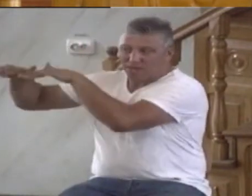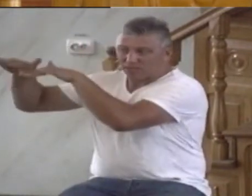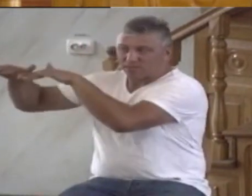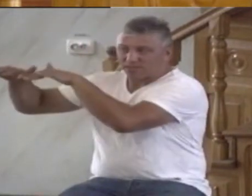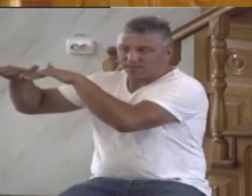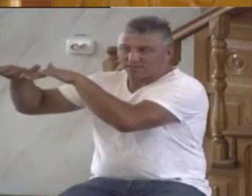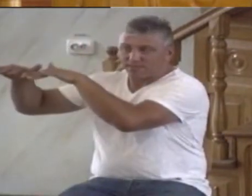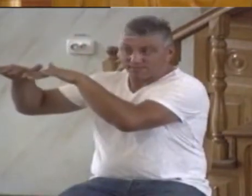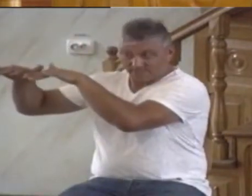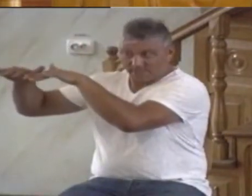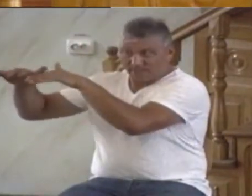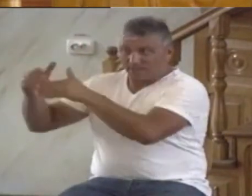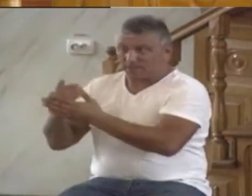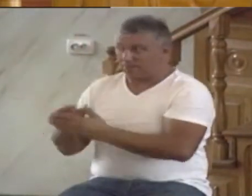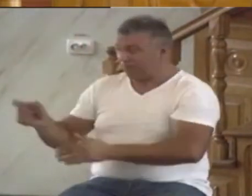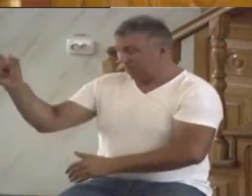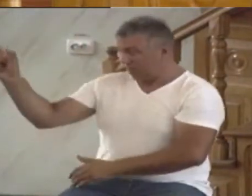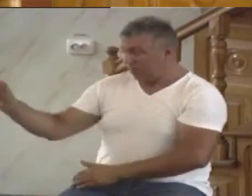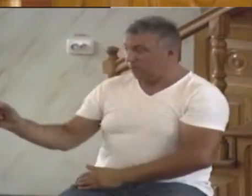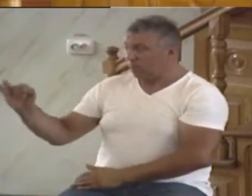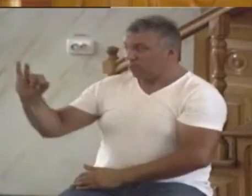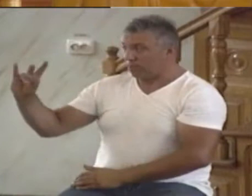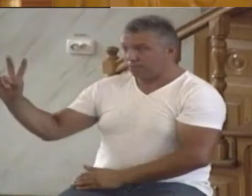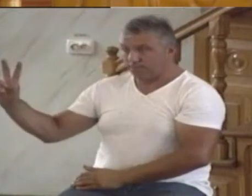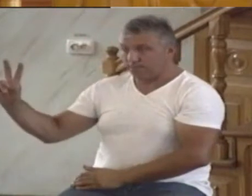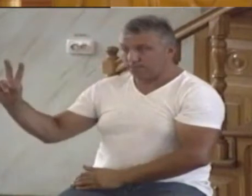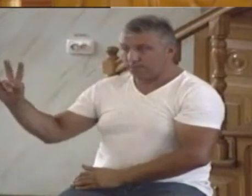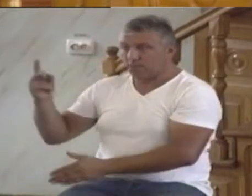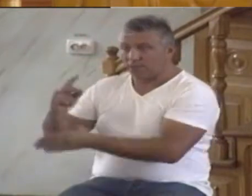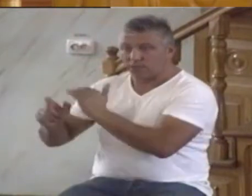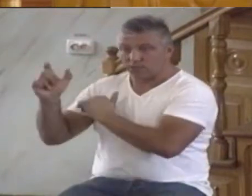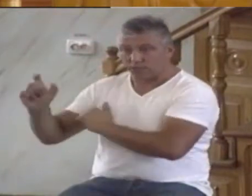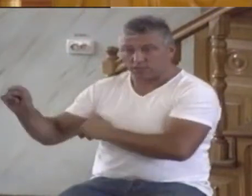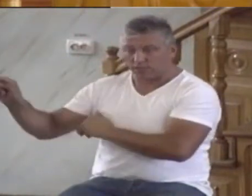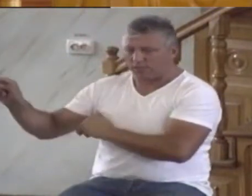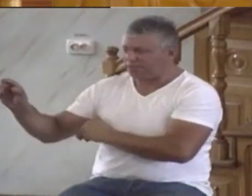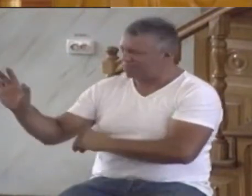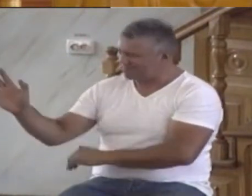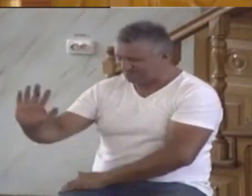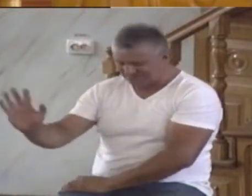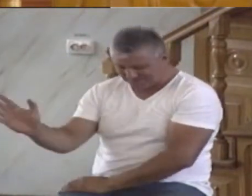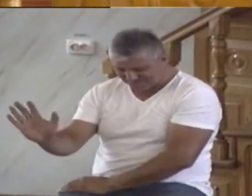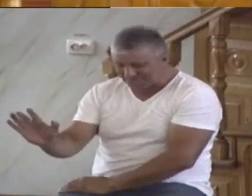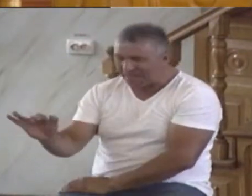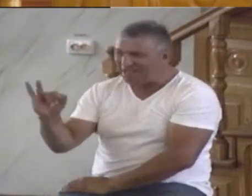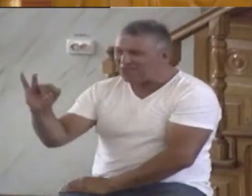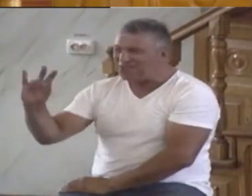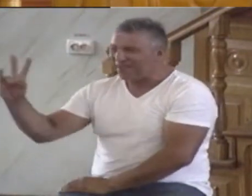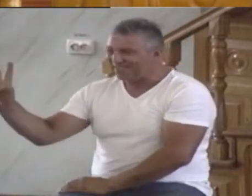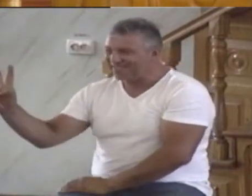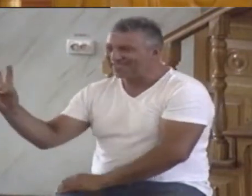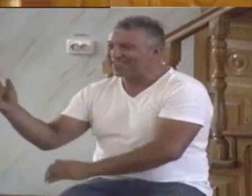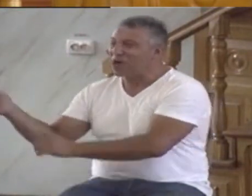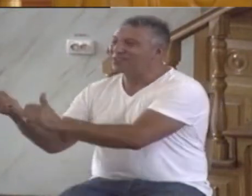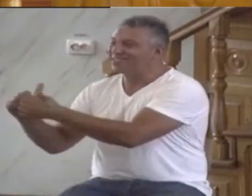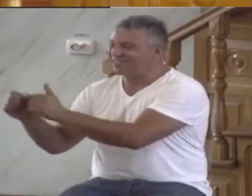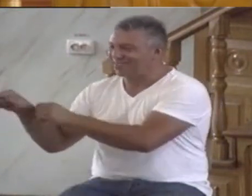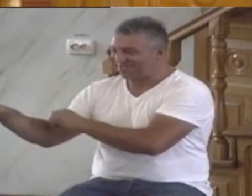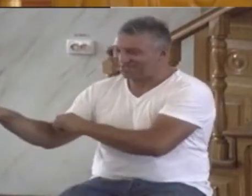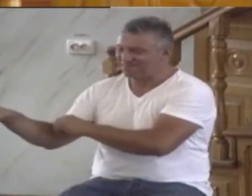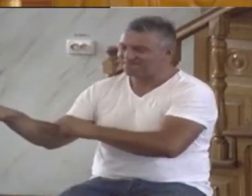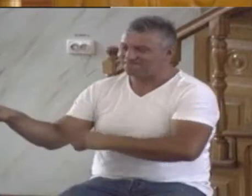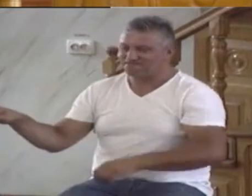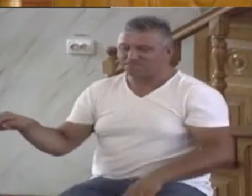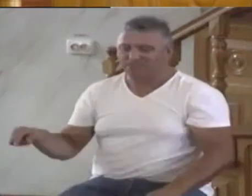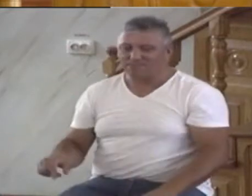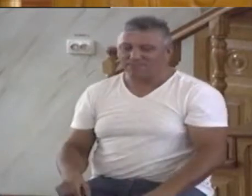три сферы жизни пророка и попытаться не только понять, но увидеть,